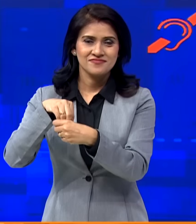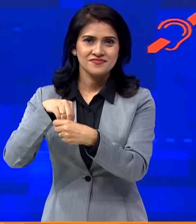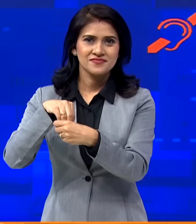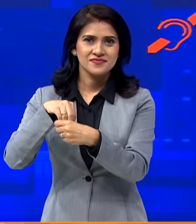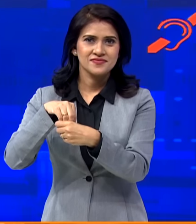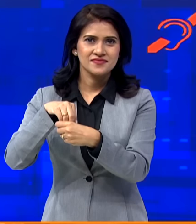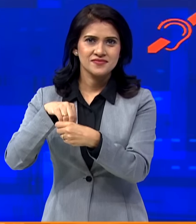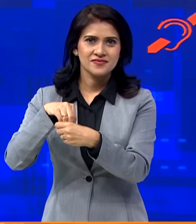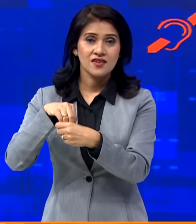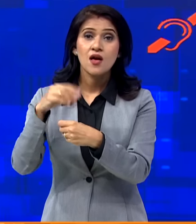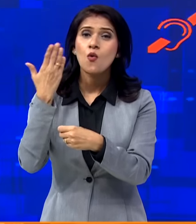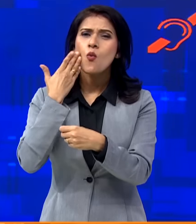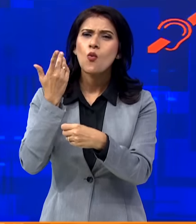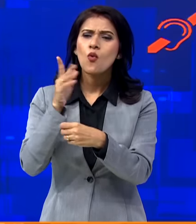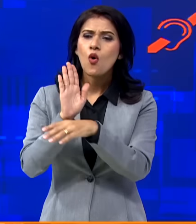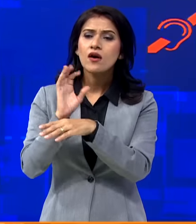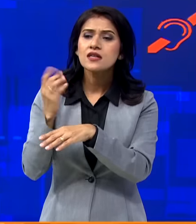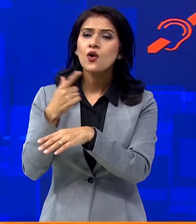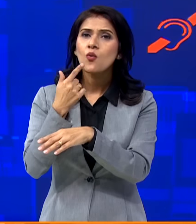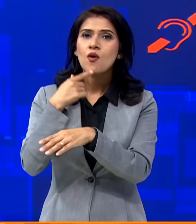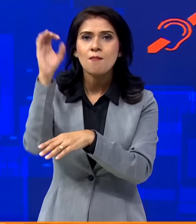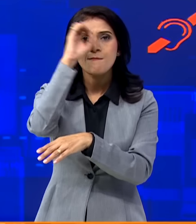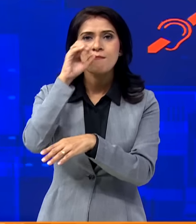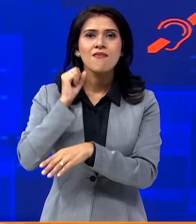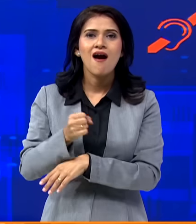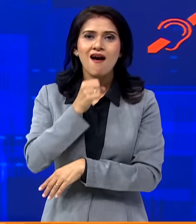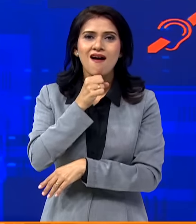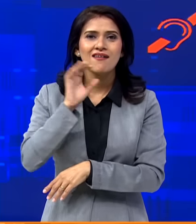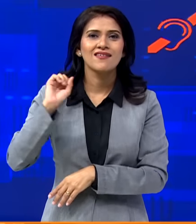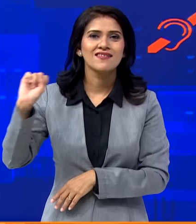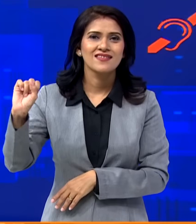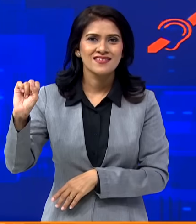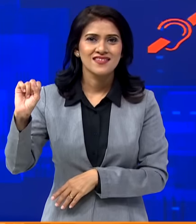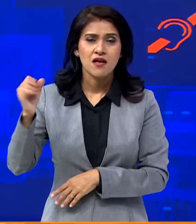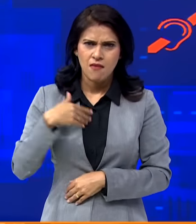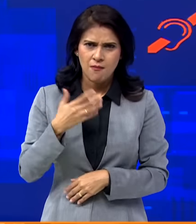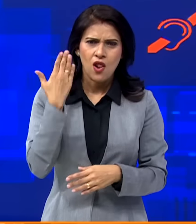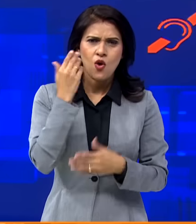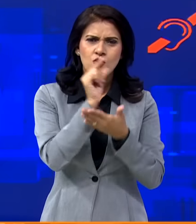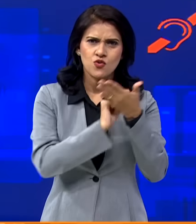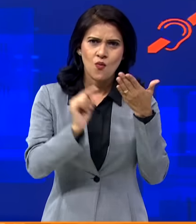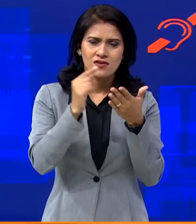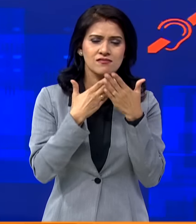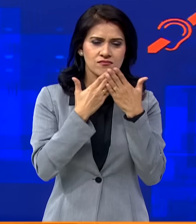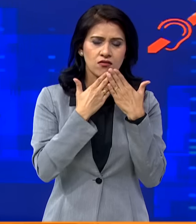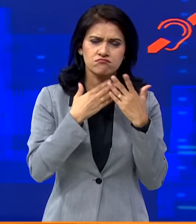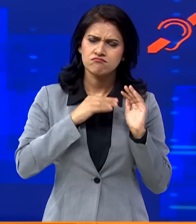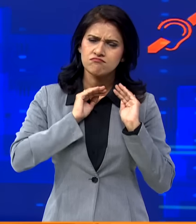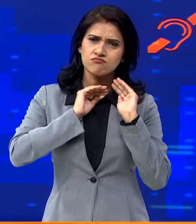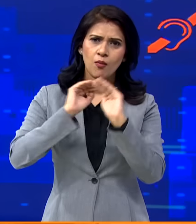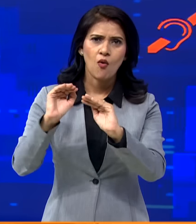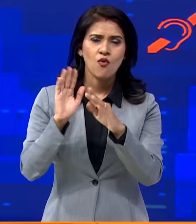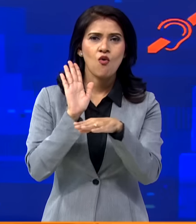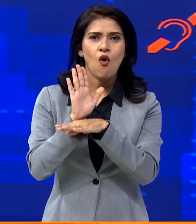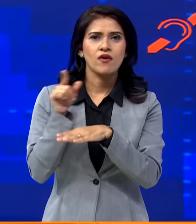तो महात्मा गांधी की कांग्रेस थी मैं छात्र जीवन से कांग्रेस का समर्थित